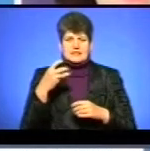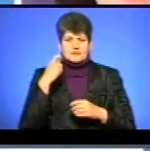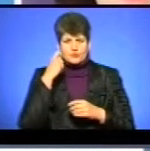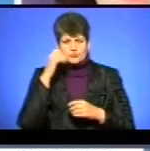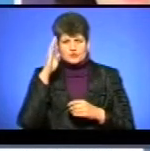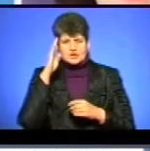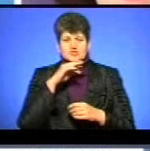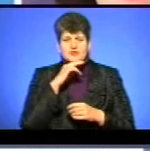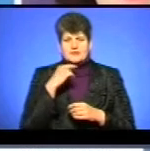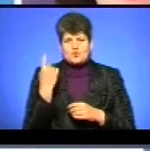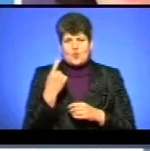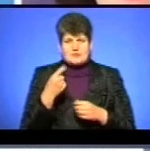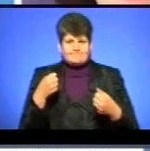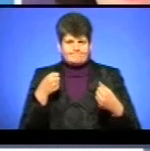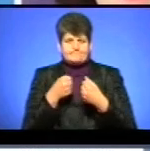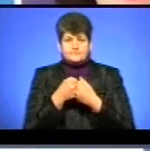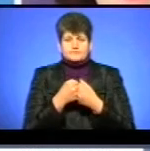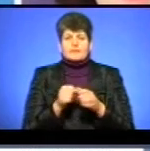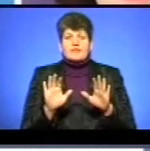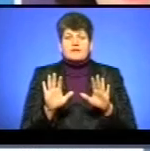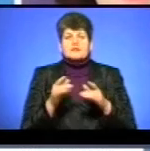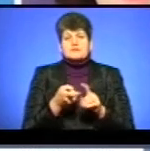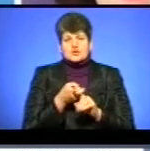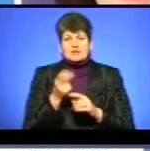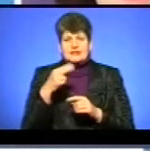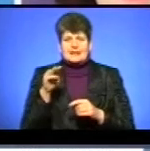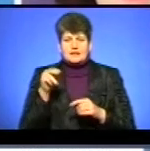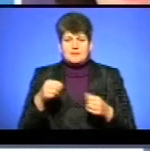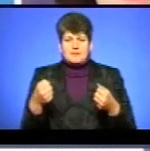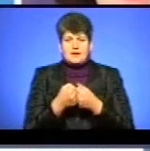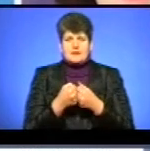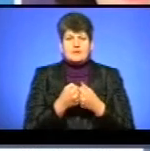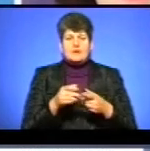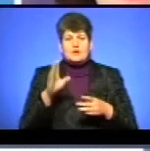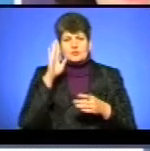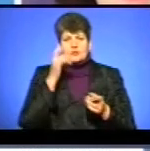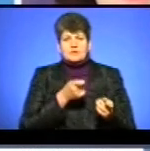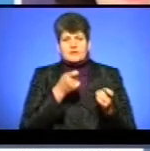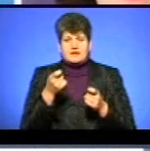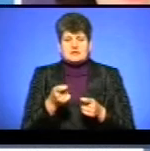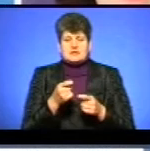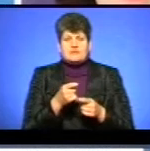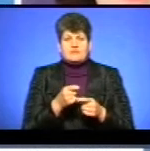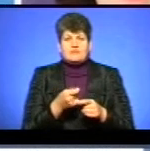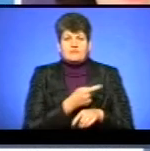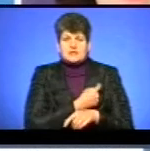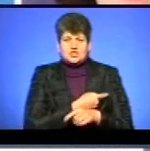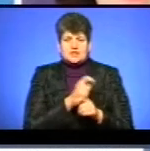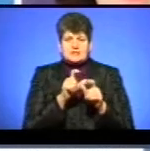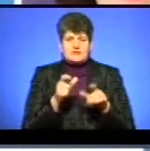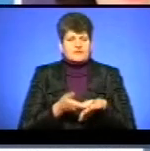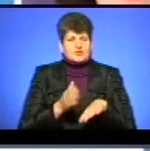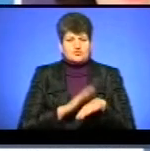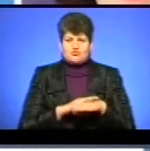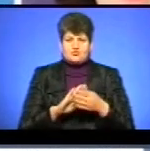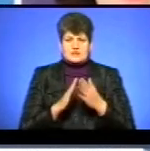жителя Чернівецької області. Унаслідок ДТП водія фургона доставили до медзакладу у тяжкому стані. У салоні